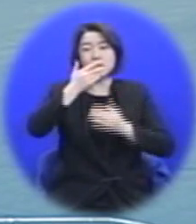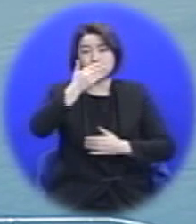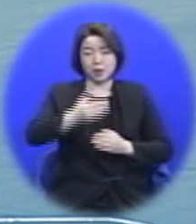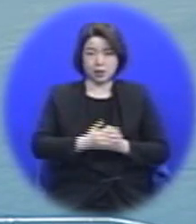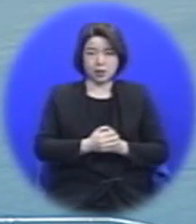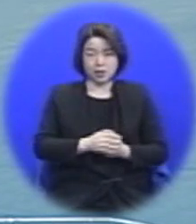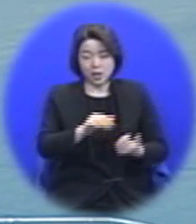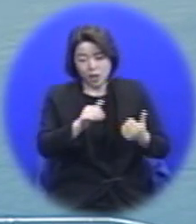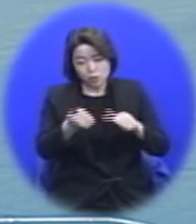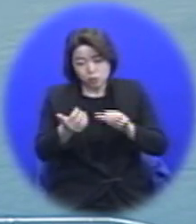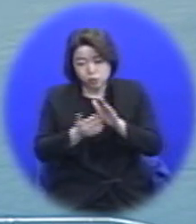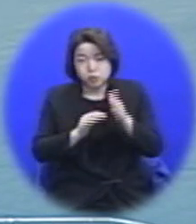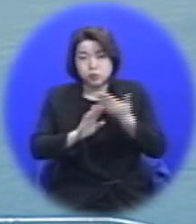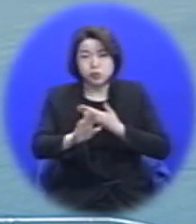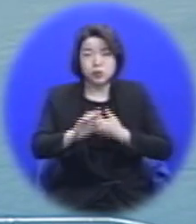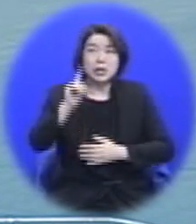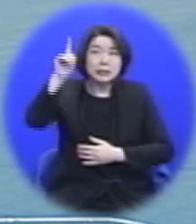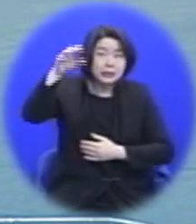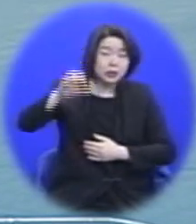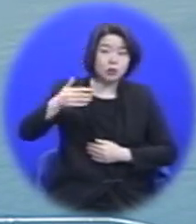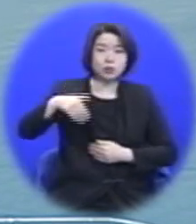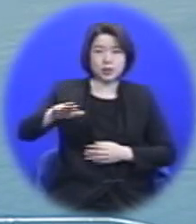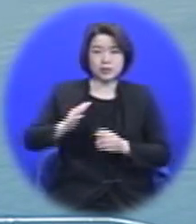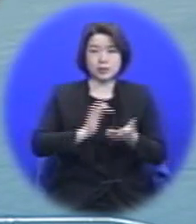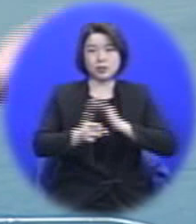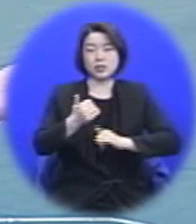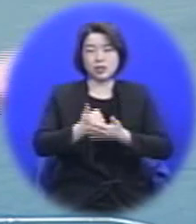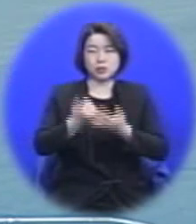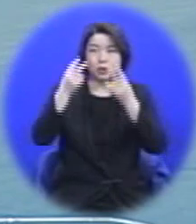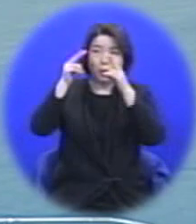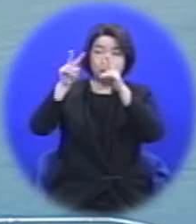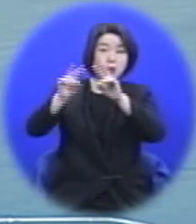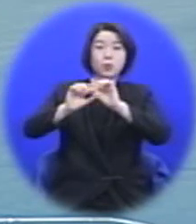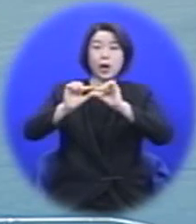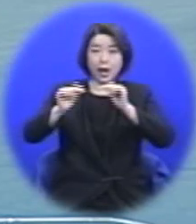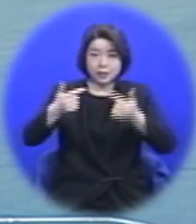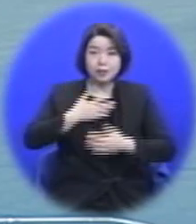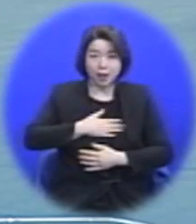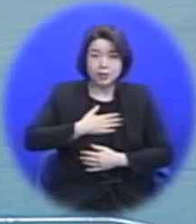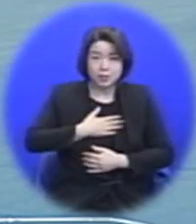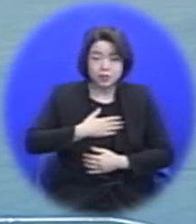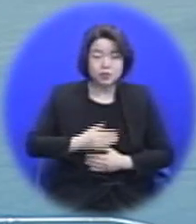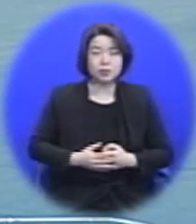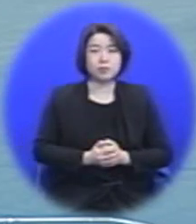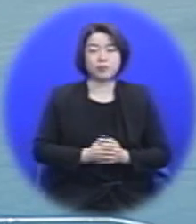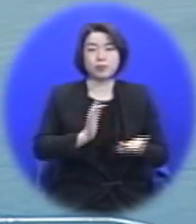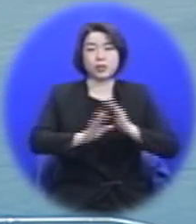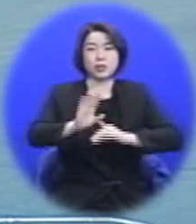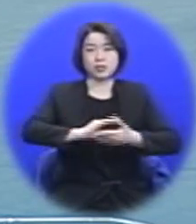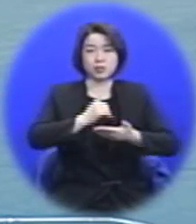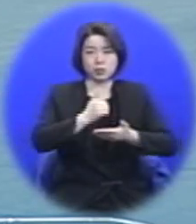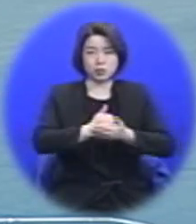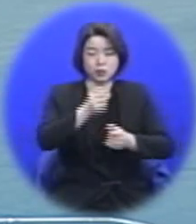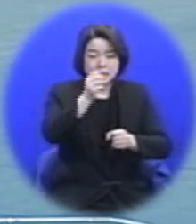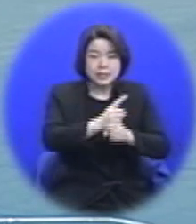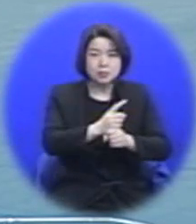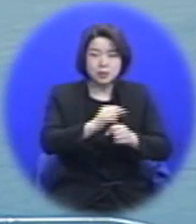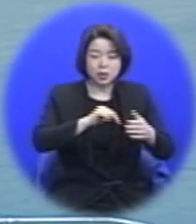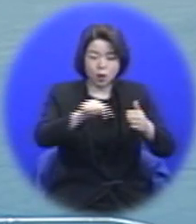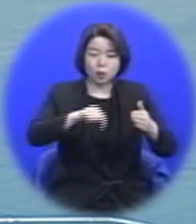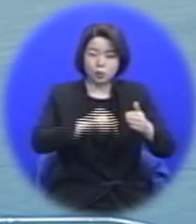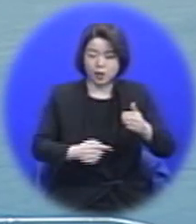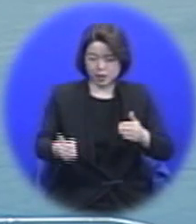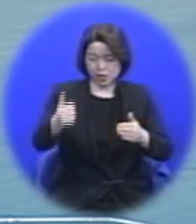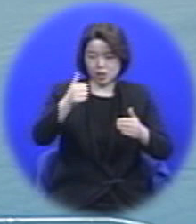난 다음에 천국에 가서나 예수님을 바라보는 거 아닌 거 아시잖아요. 예수 그리스도는 이미 우리 안에